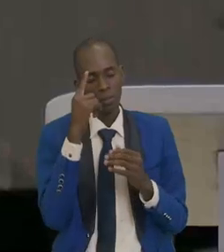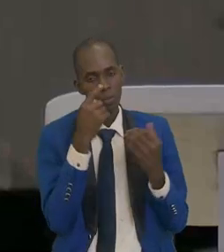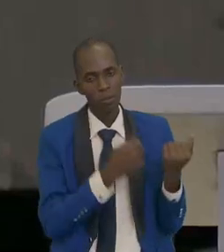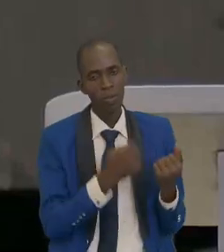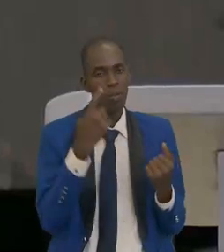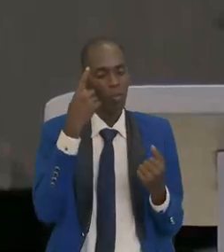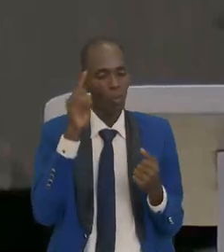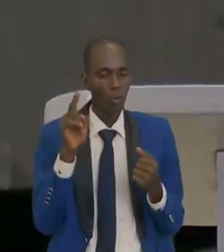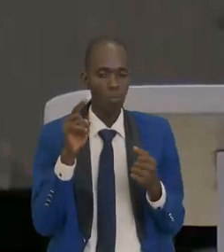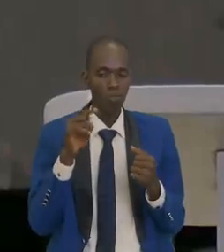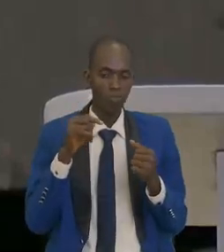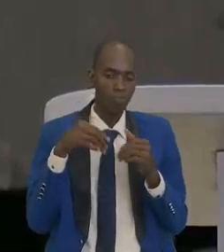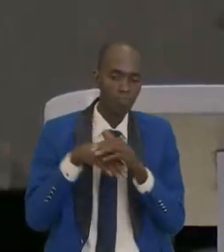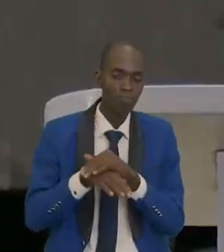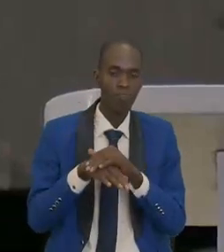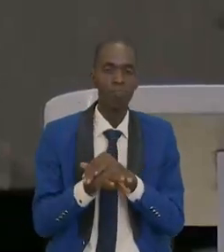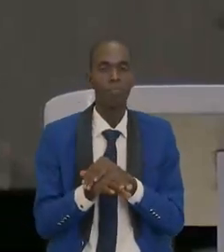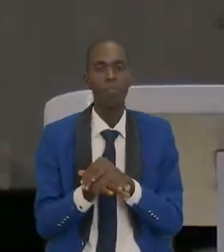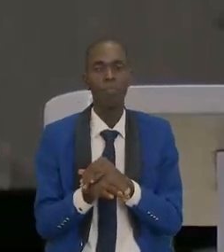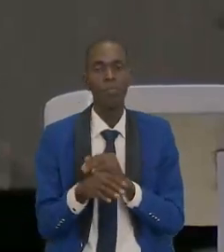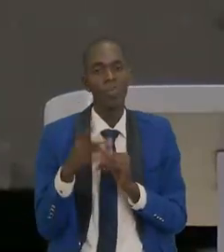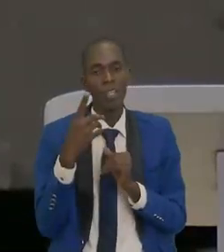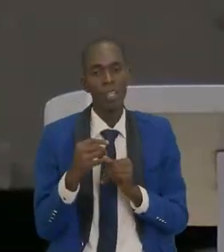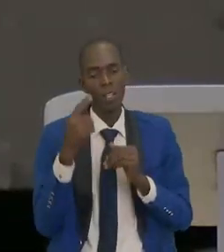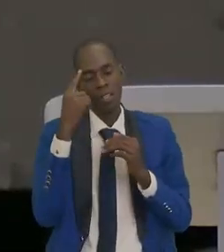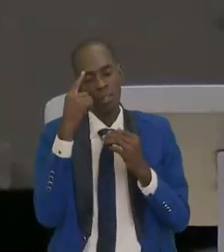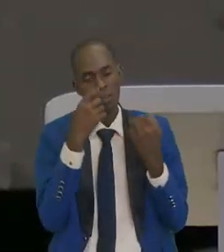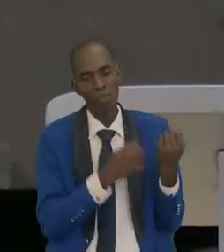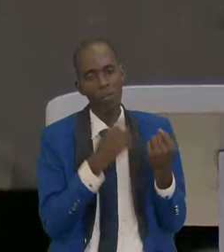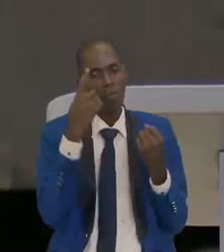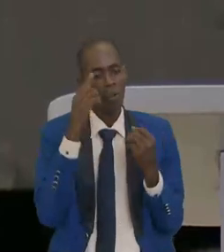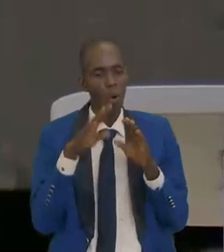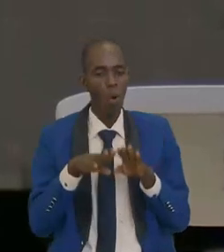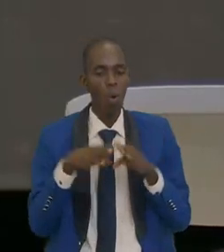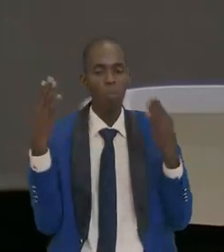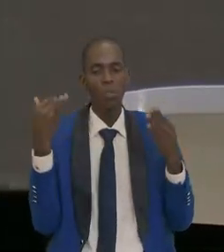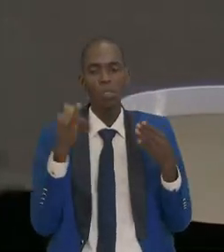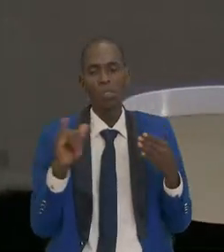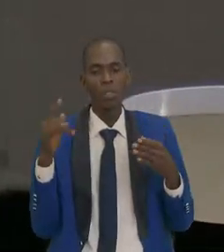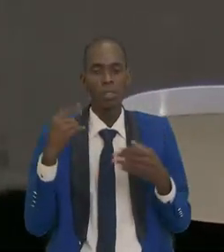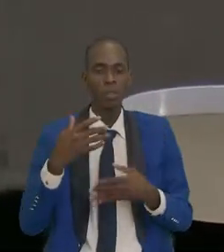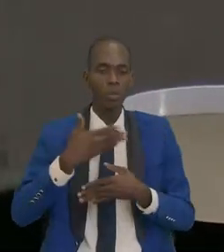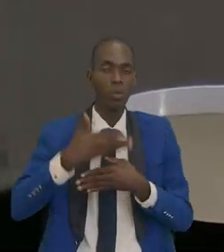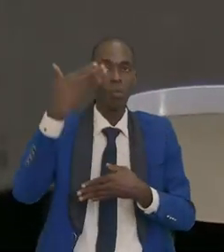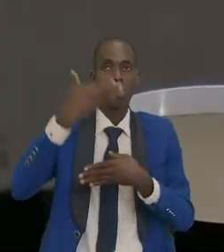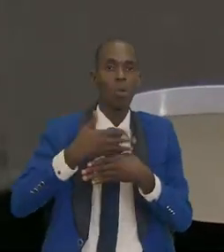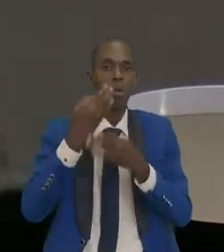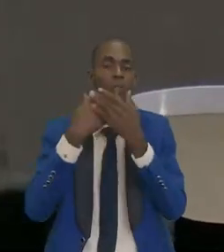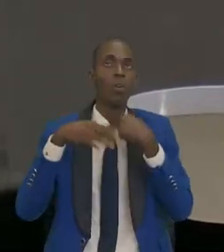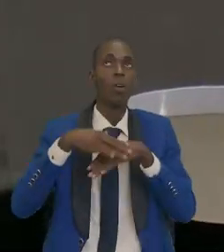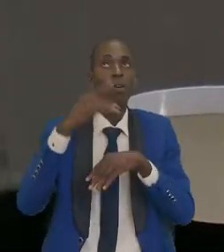la pénétration. La foi pour ouvrir les écluses des cieux. Pour que le